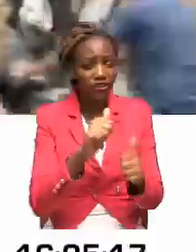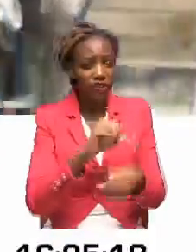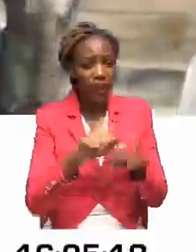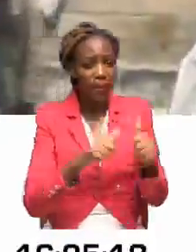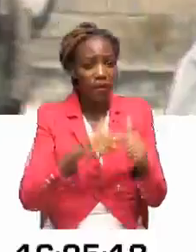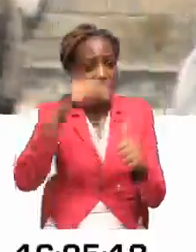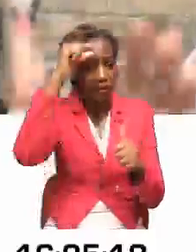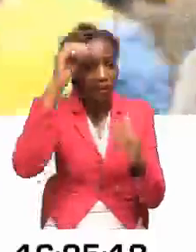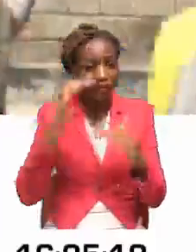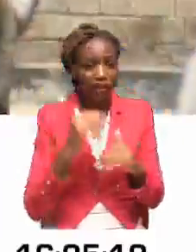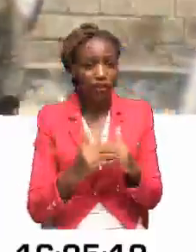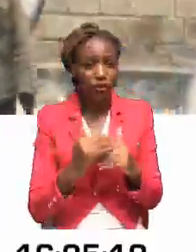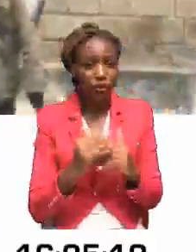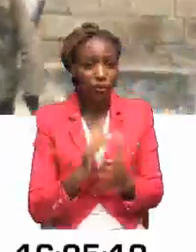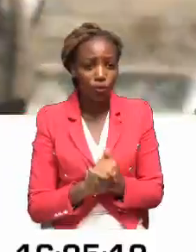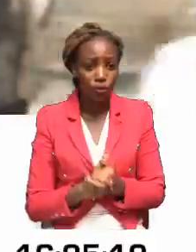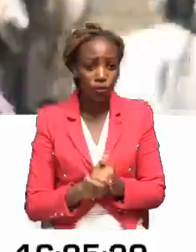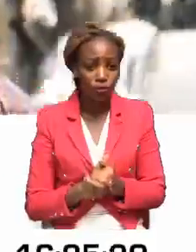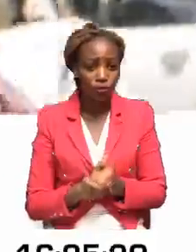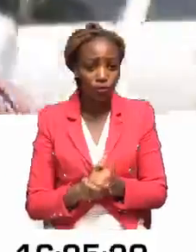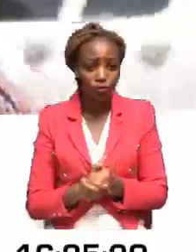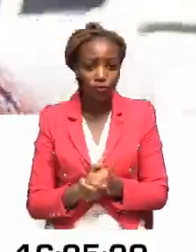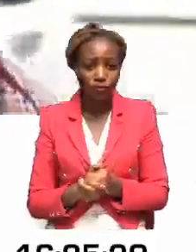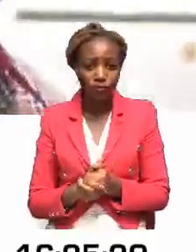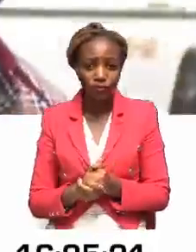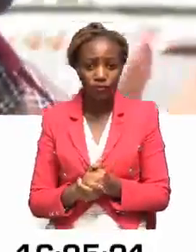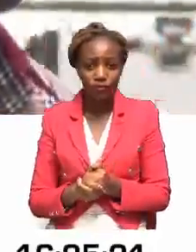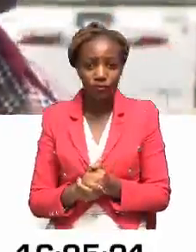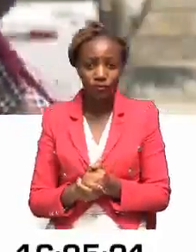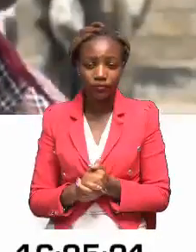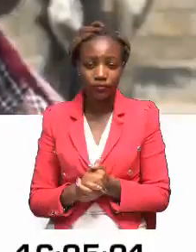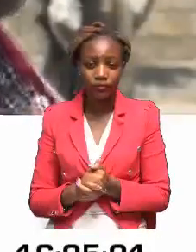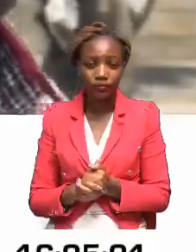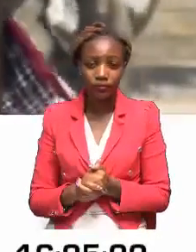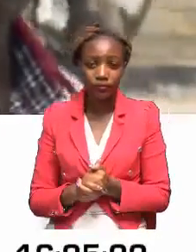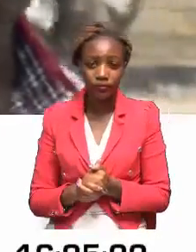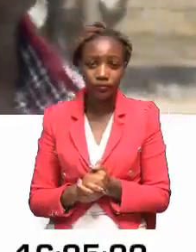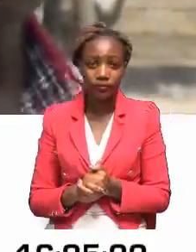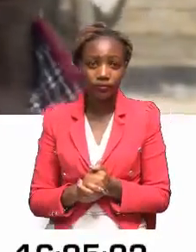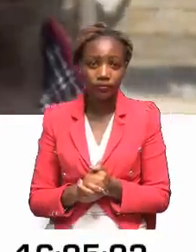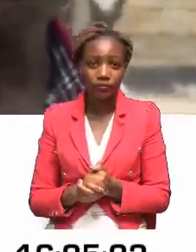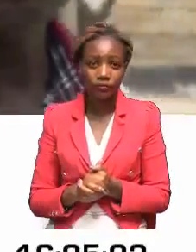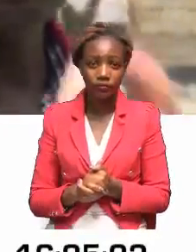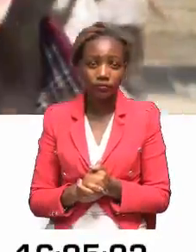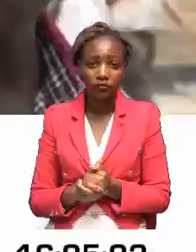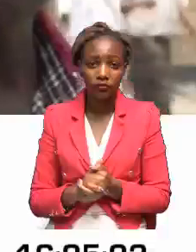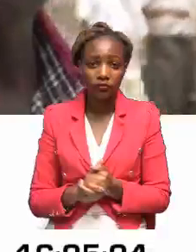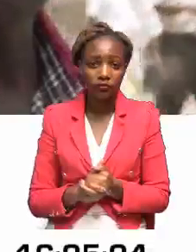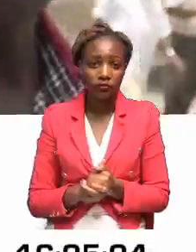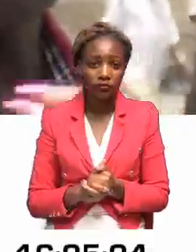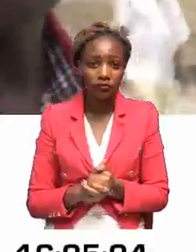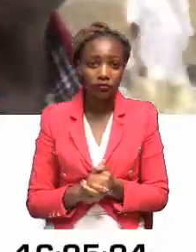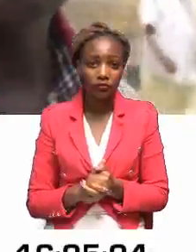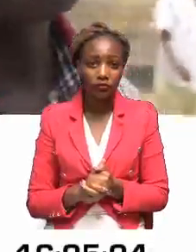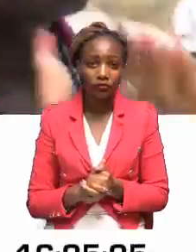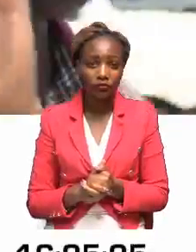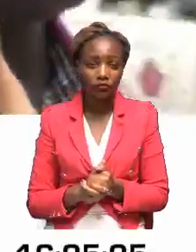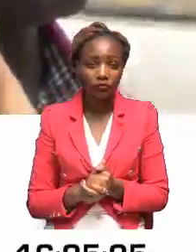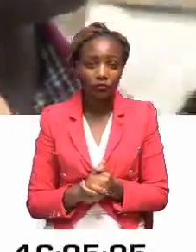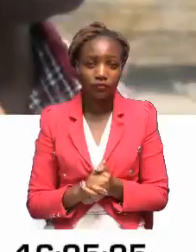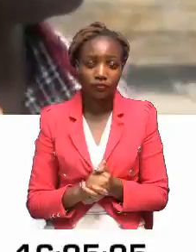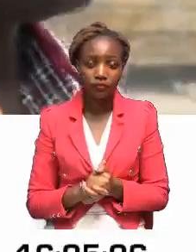kusema kuhusiana na idara 4 kuchukuliwa na serikali ya kaunti, na pia wiki ijayo tunaweza kujua kwamba kuna kikao